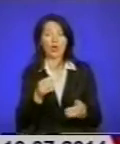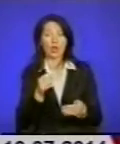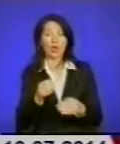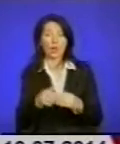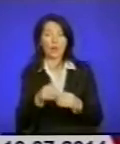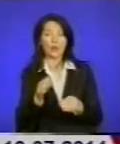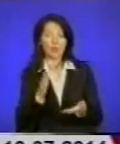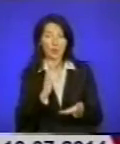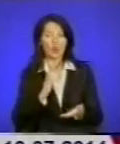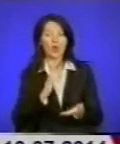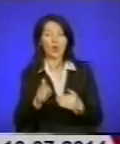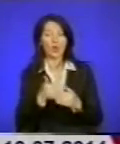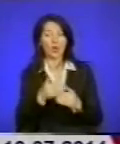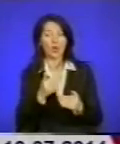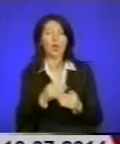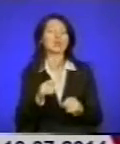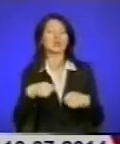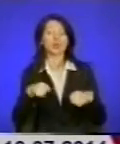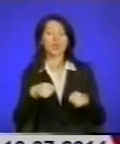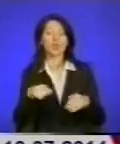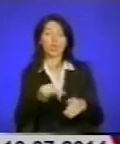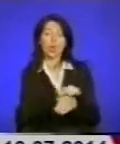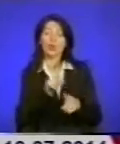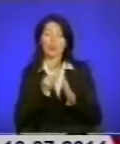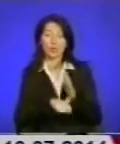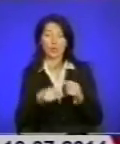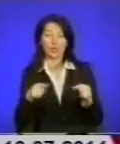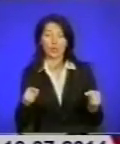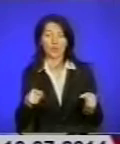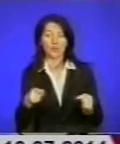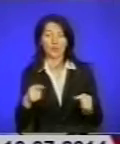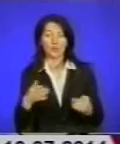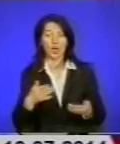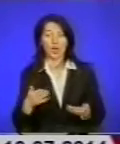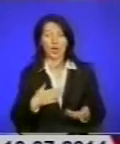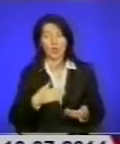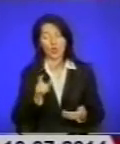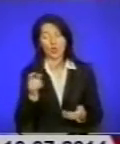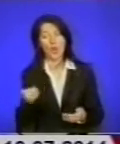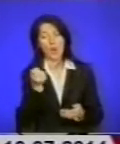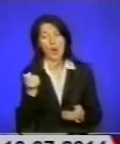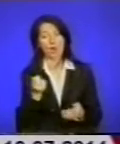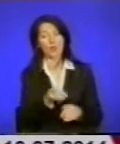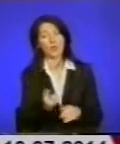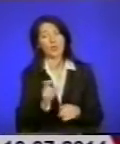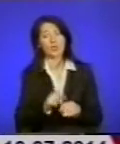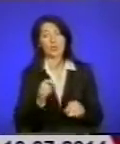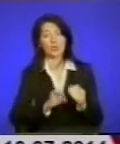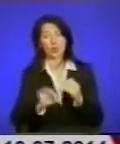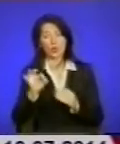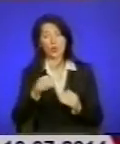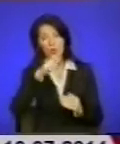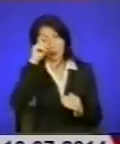330. Жителів нашої області найменше, переважно з півдня та сходу. Умови, в яких вони проживають, ліпше, ніж в дитячих лікарнях та